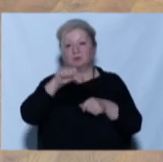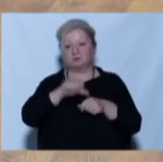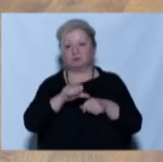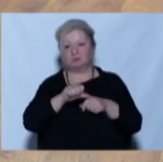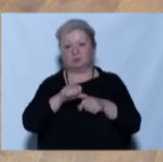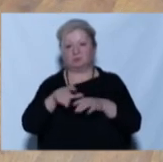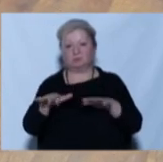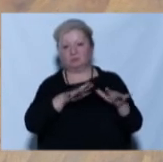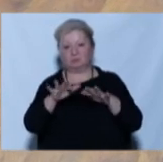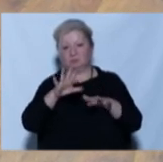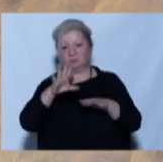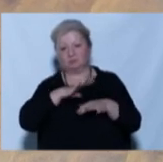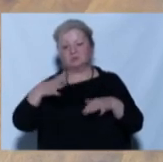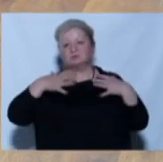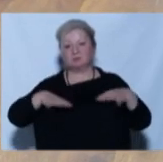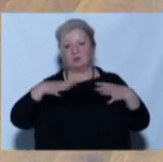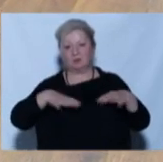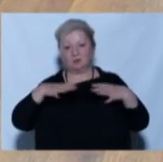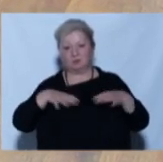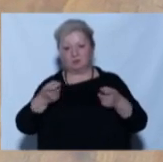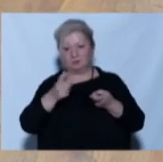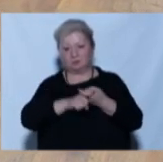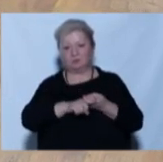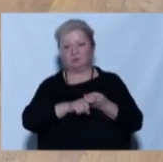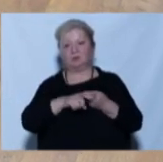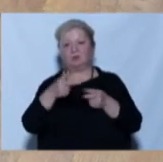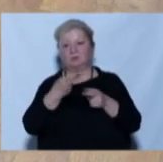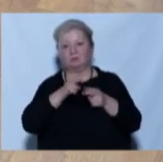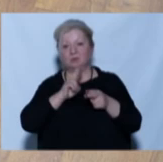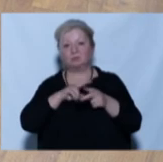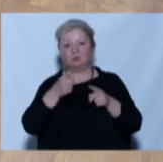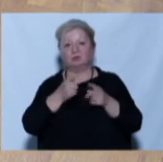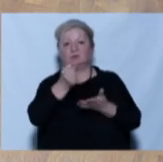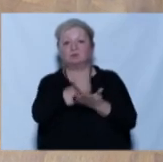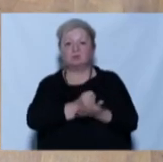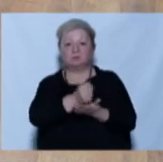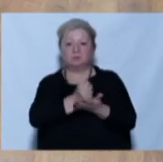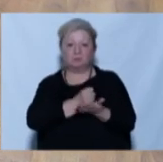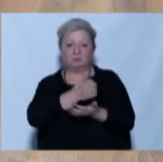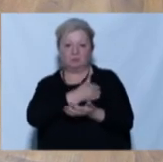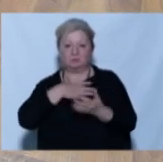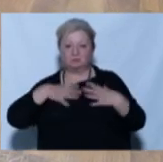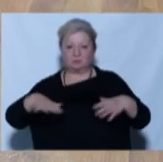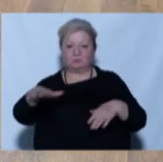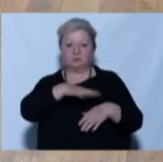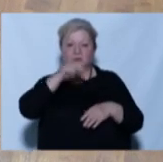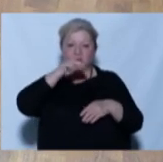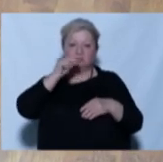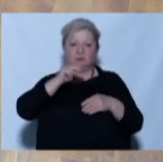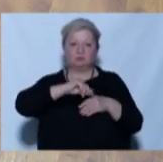ცდილობდა დასავლეთ საქართველოს სამეფო სამთავროების შენარჩუნებას, როგორც საპირწონეს ჩრდილო